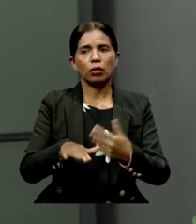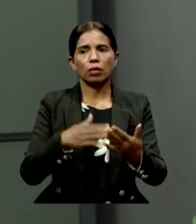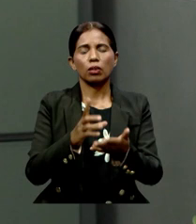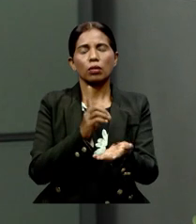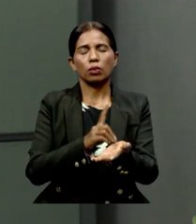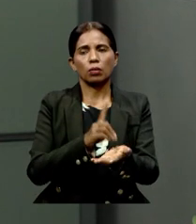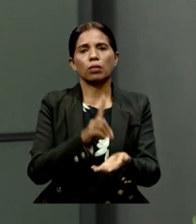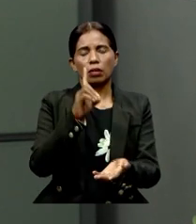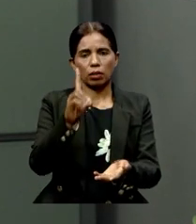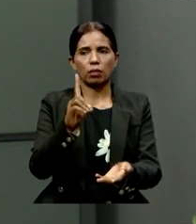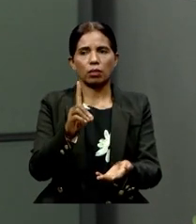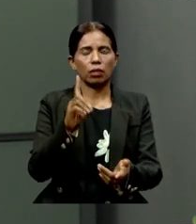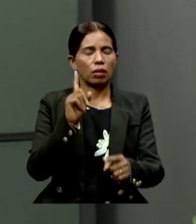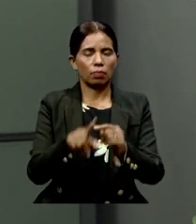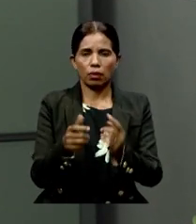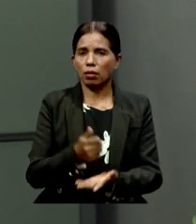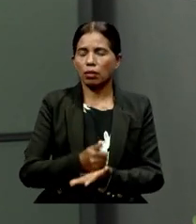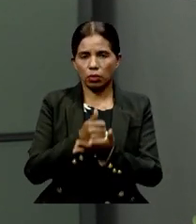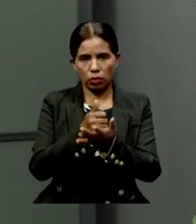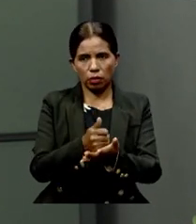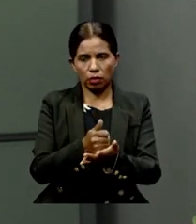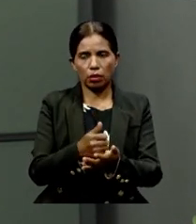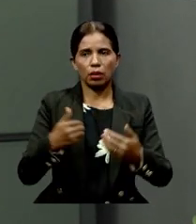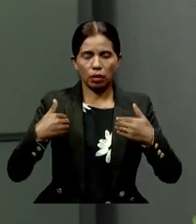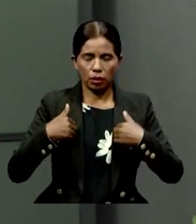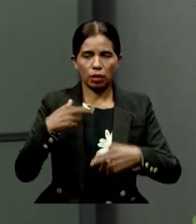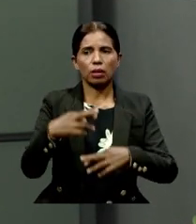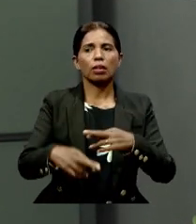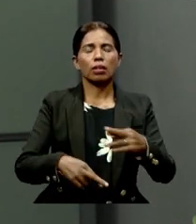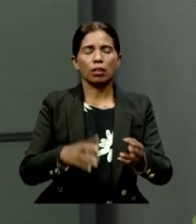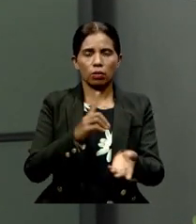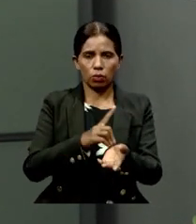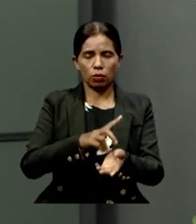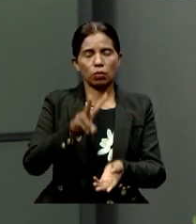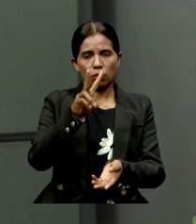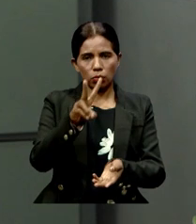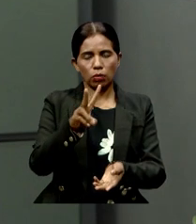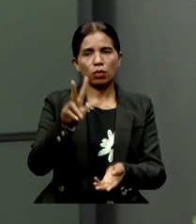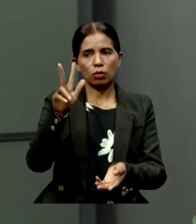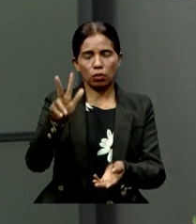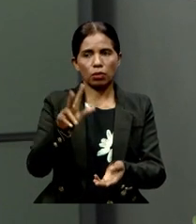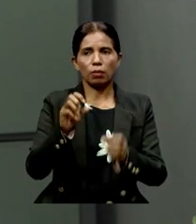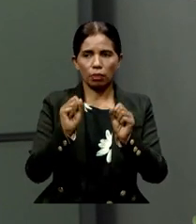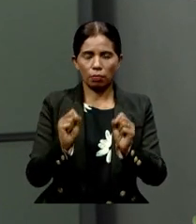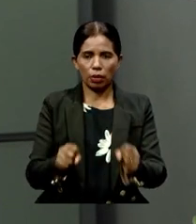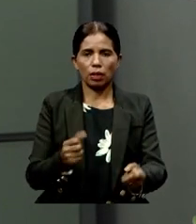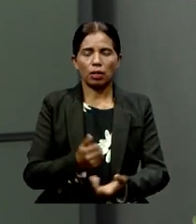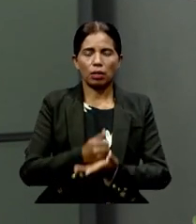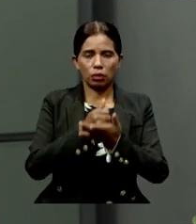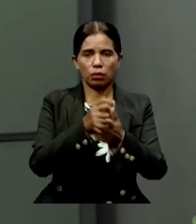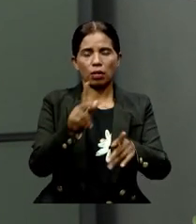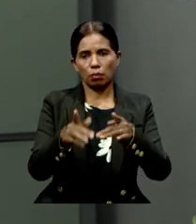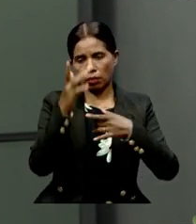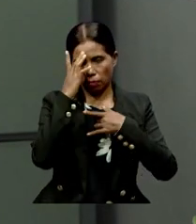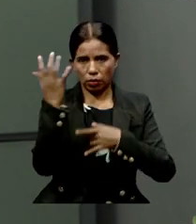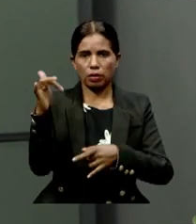det, ne la suficiente. Dan bagi harota saum persija mediku rua dan rumah beli tolu tanan sana para hodi